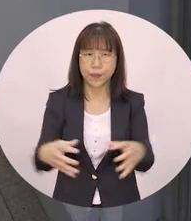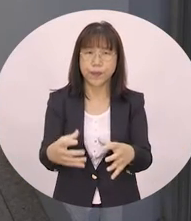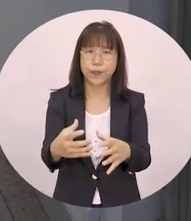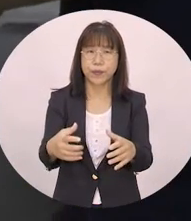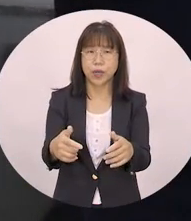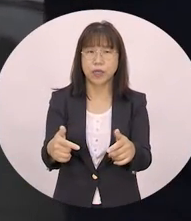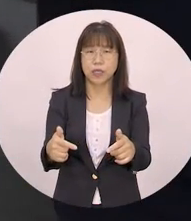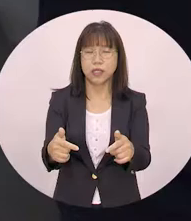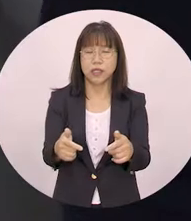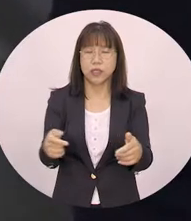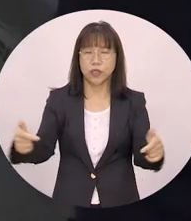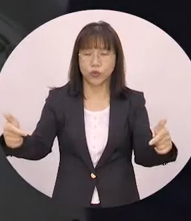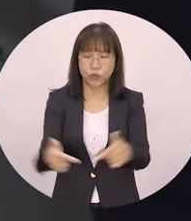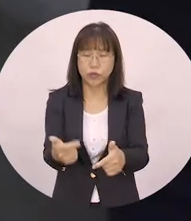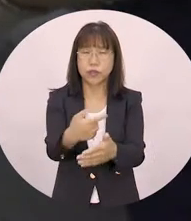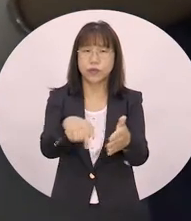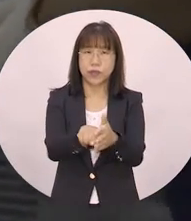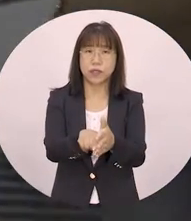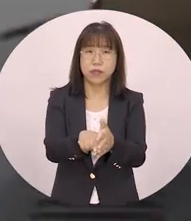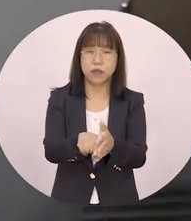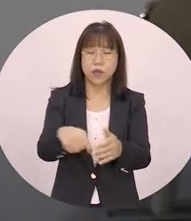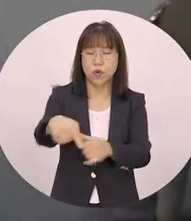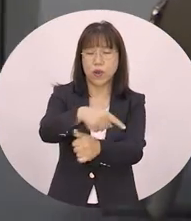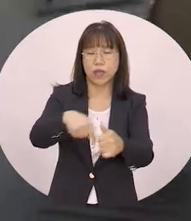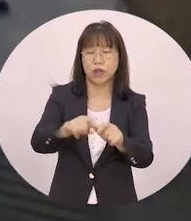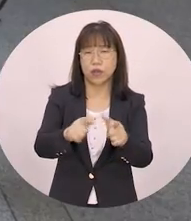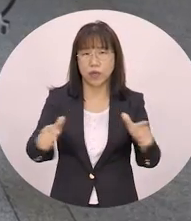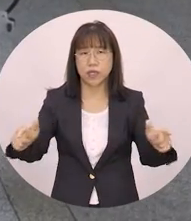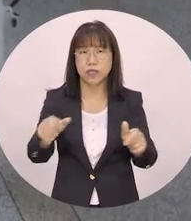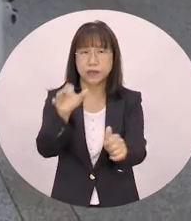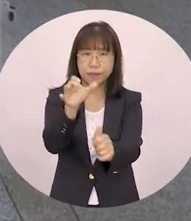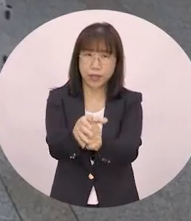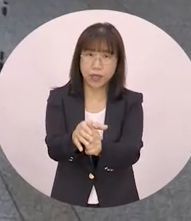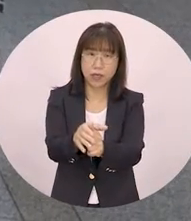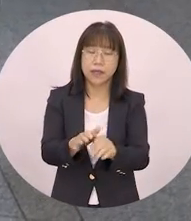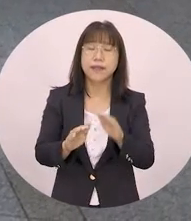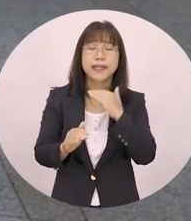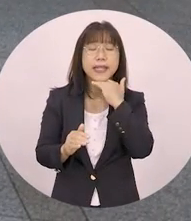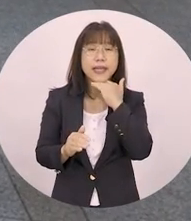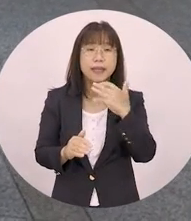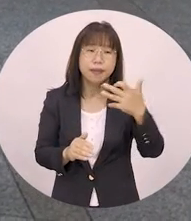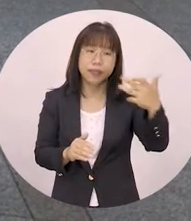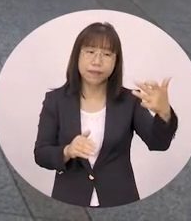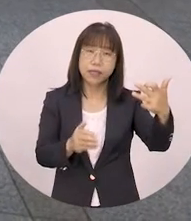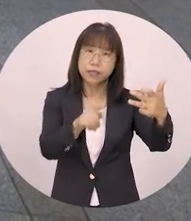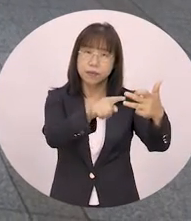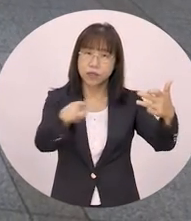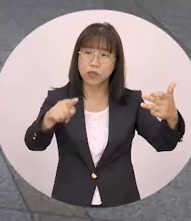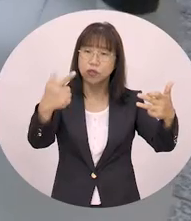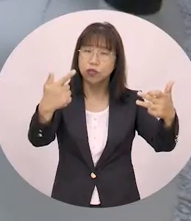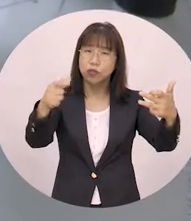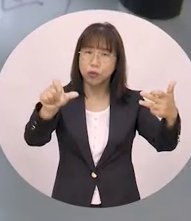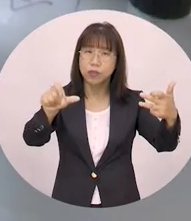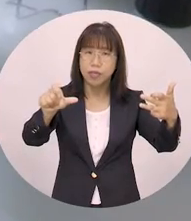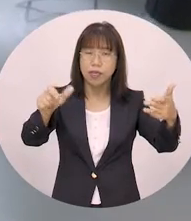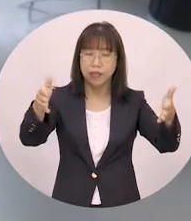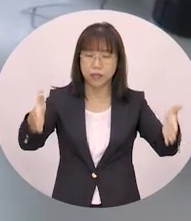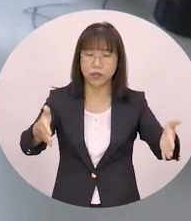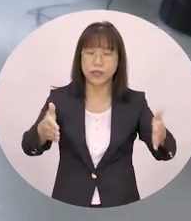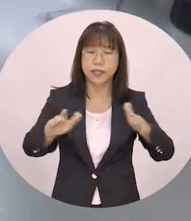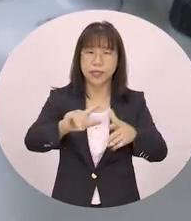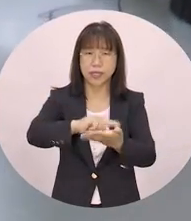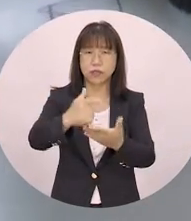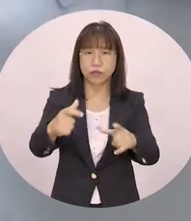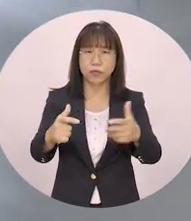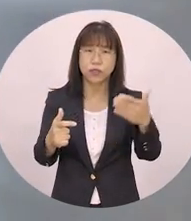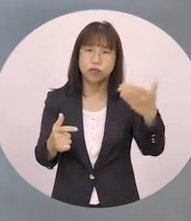확산을 막기 위한 환경정비와 방역 업무를 맡습니다. 한편 이번 사업은 만 18세 이상 65세 미만